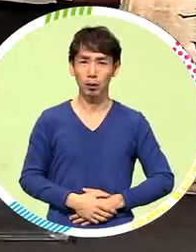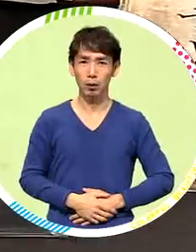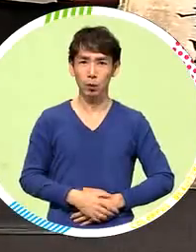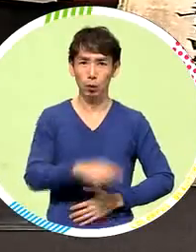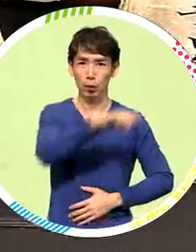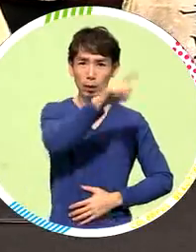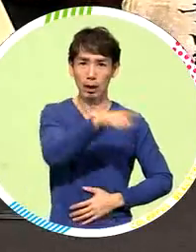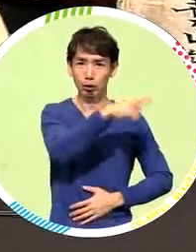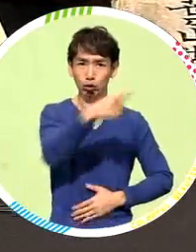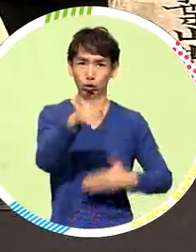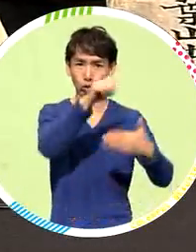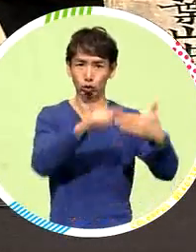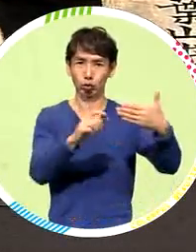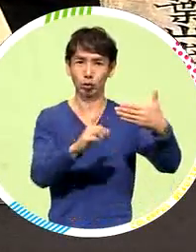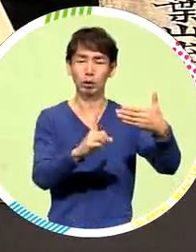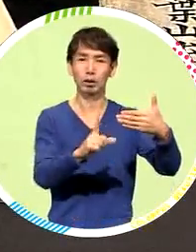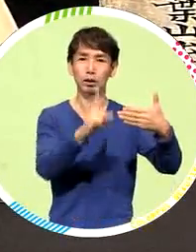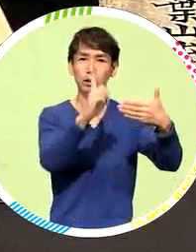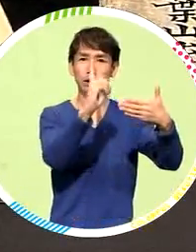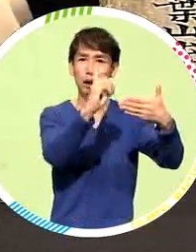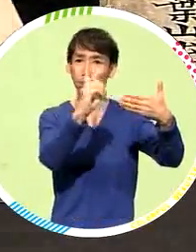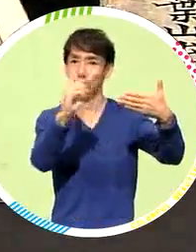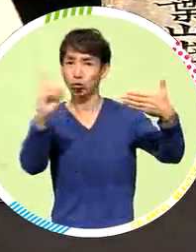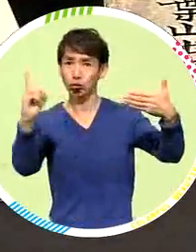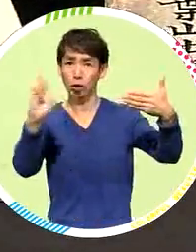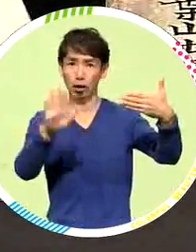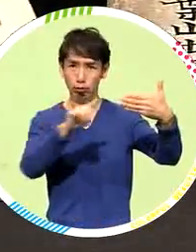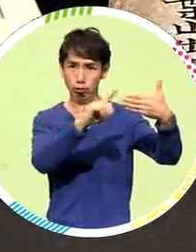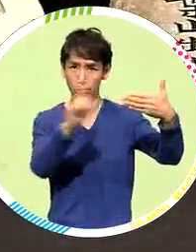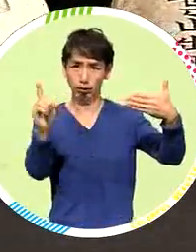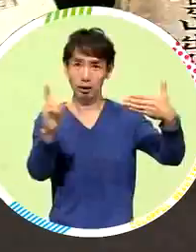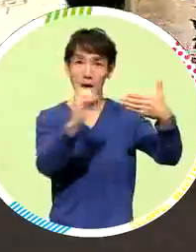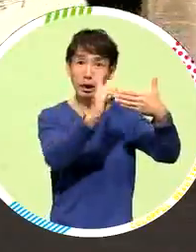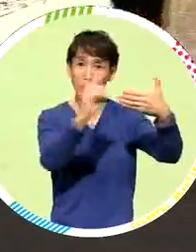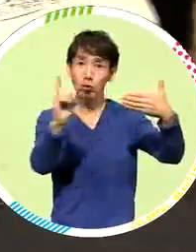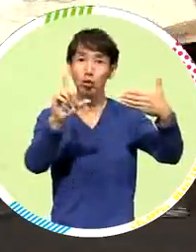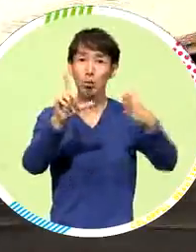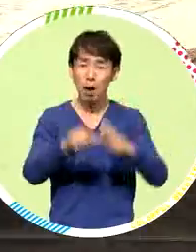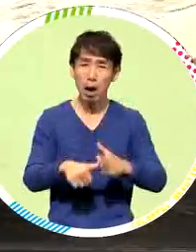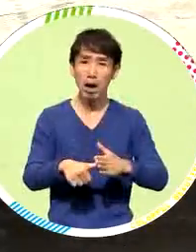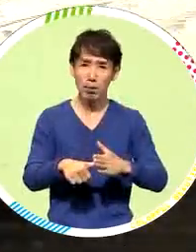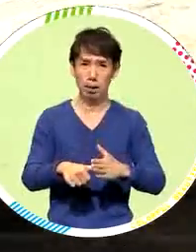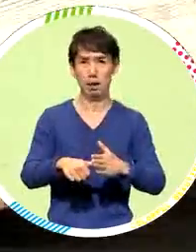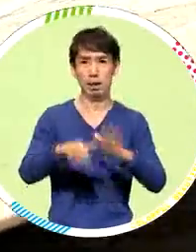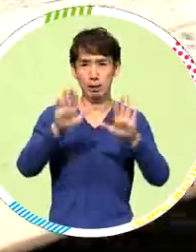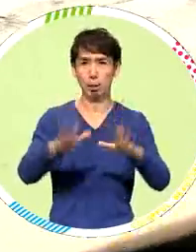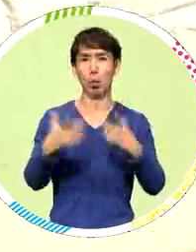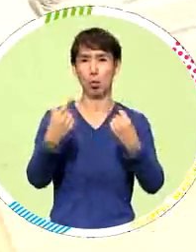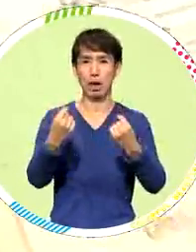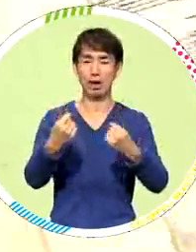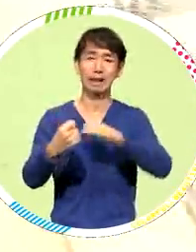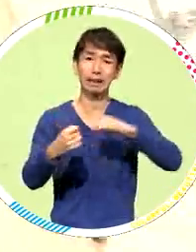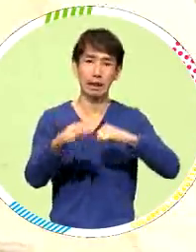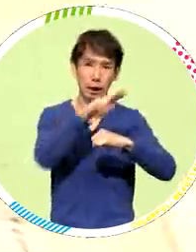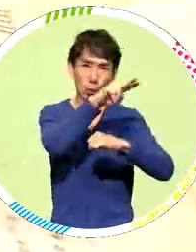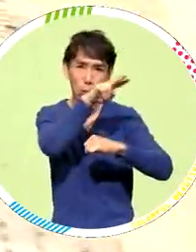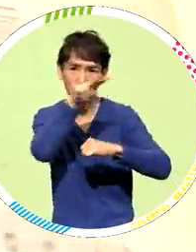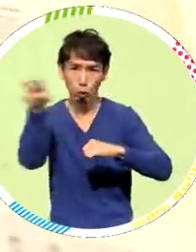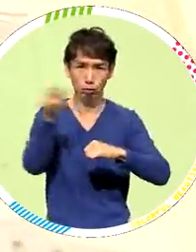書いてあるんでなんで楽譜の場合にはあのこちらからえっこれまでそう